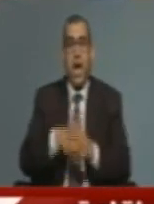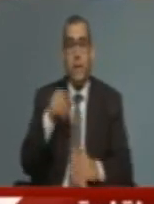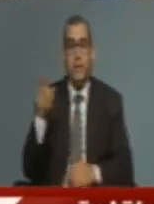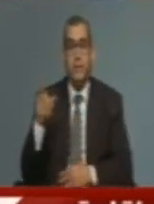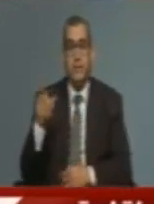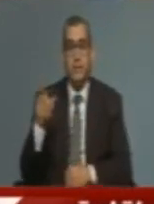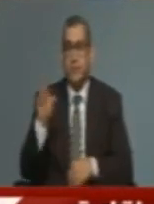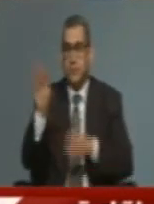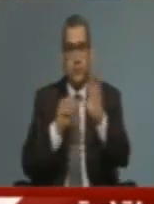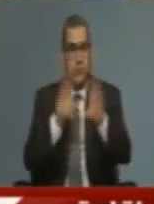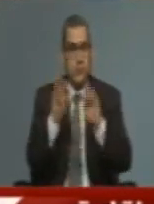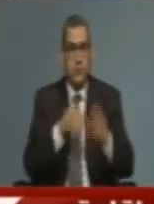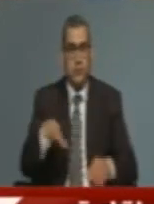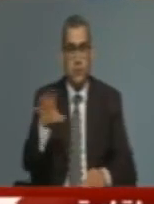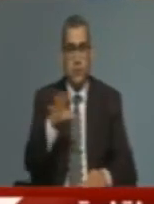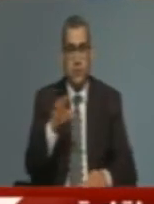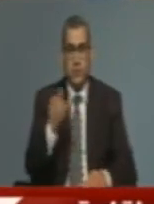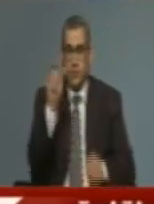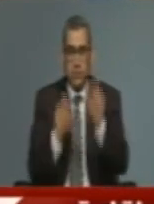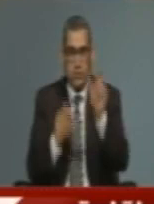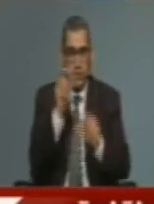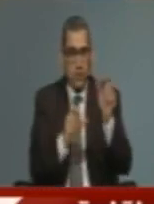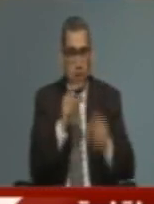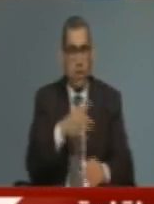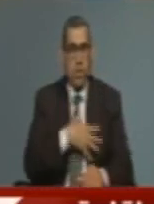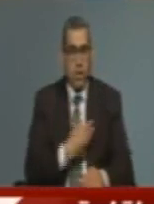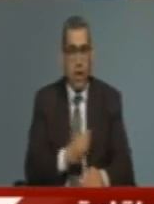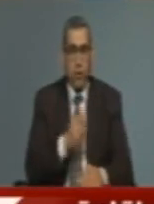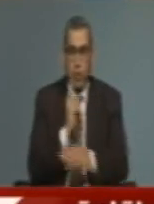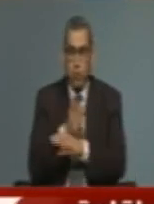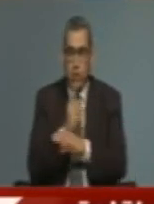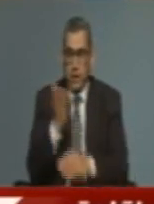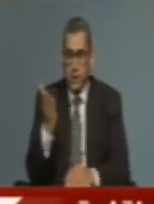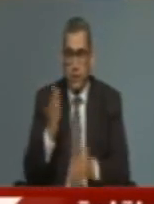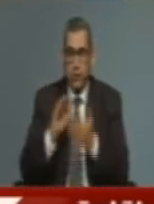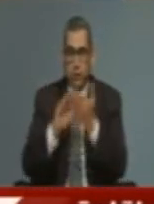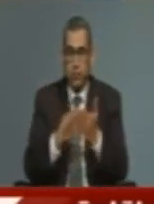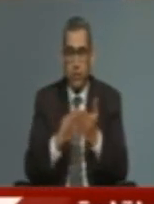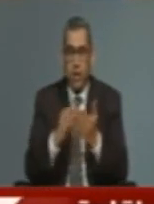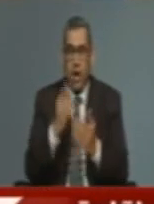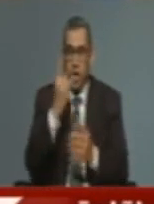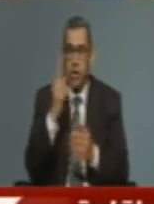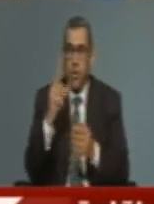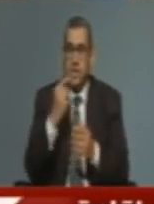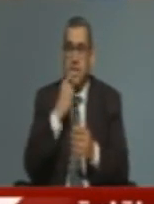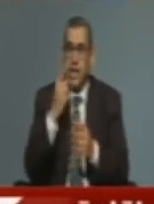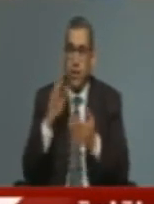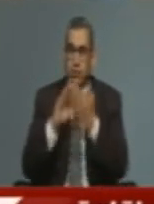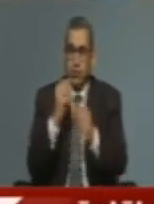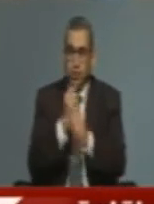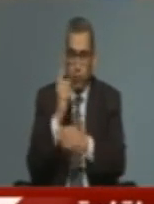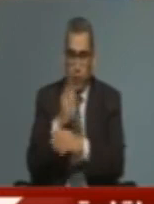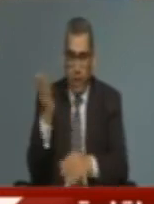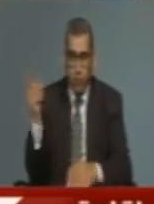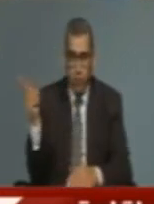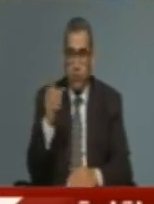جمعنا مجموعة طيبة من معلمين خدمة 10-15 سنة عشان